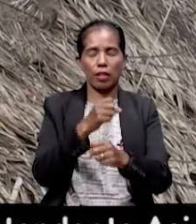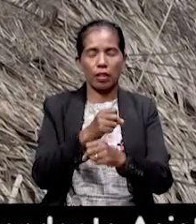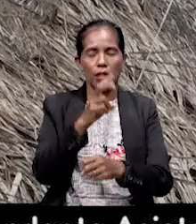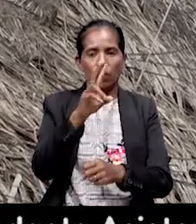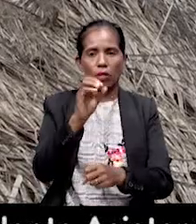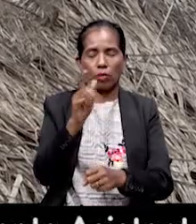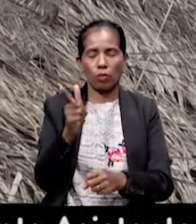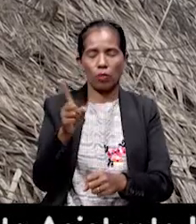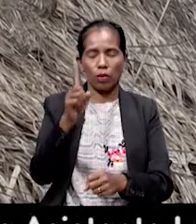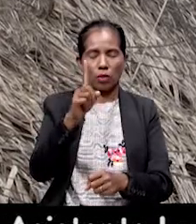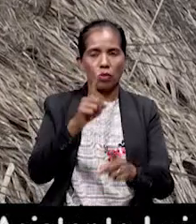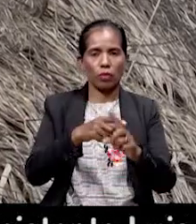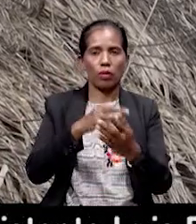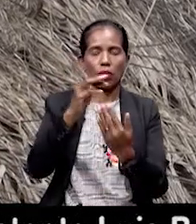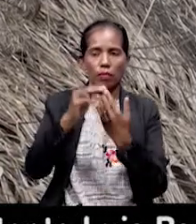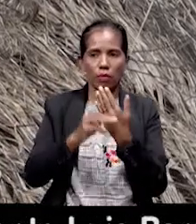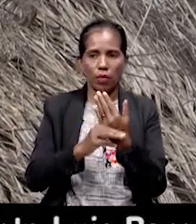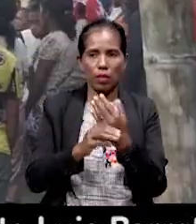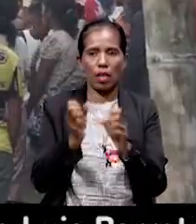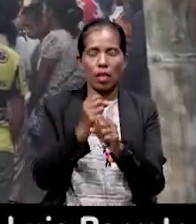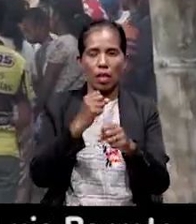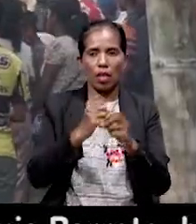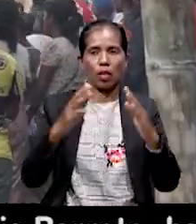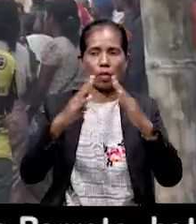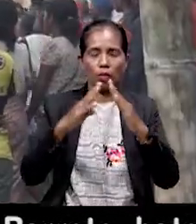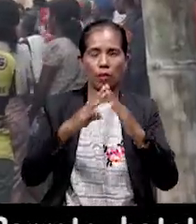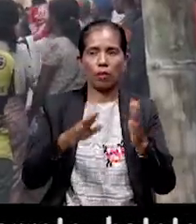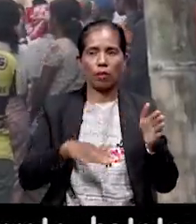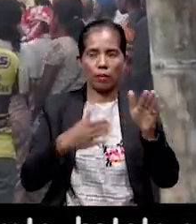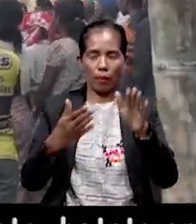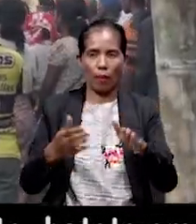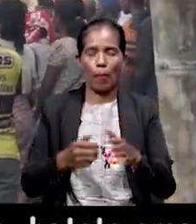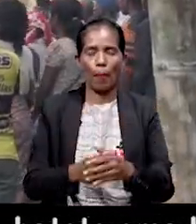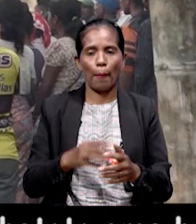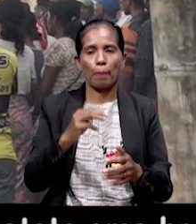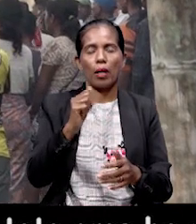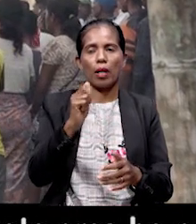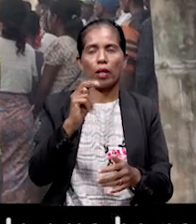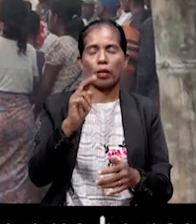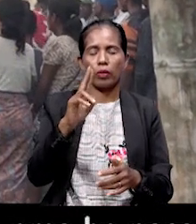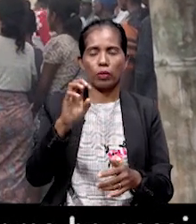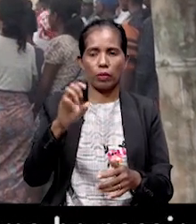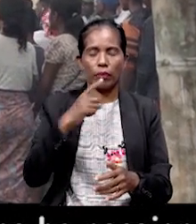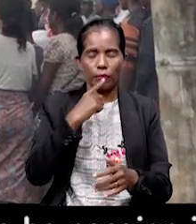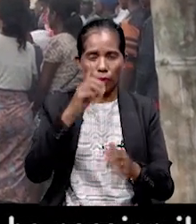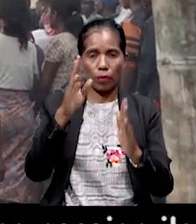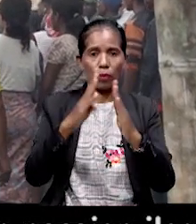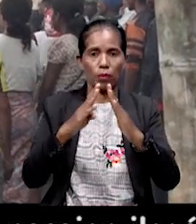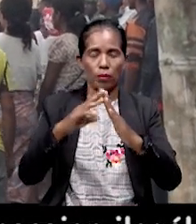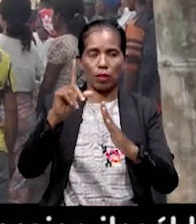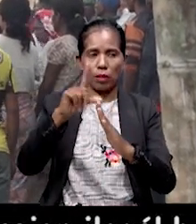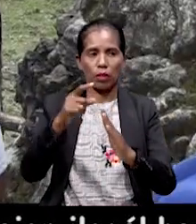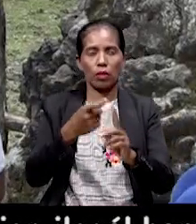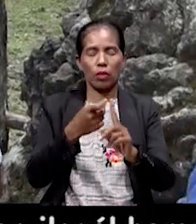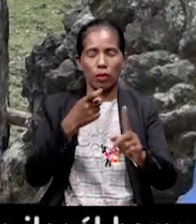resing ida fulang marsu hodi haritan Uma-Lisan ba matebian. Manuel Montero lian nain Uma-Lisan nenian husu zera